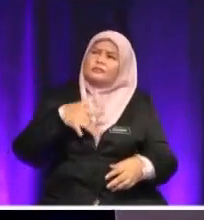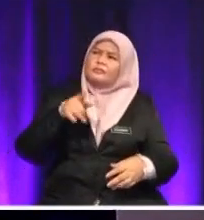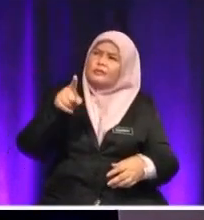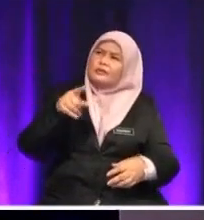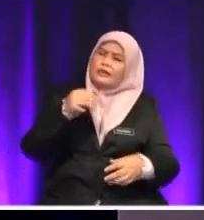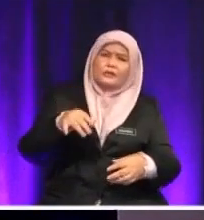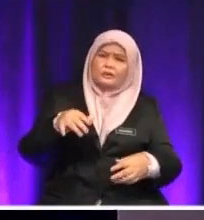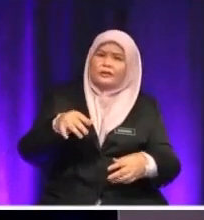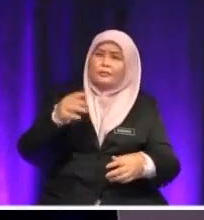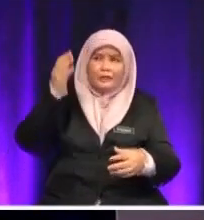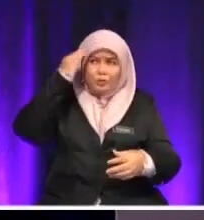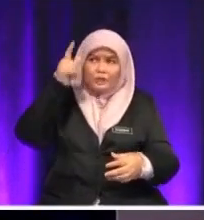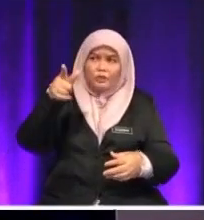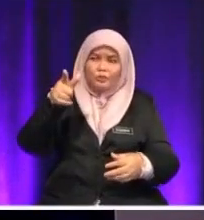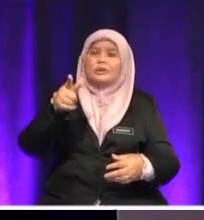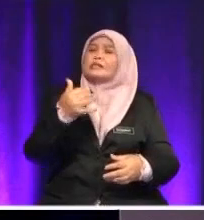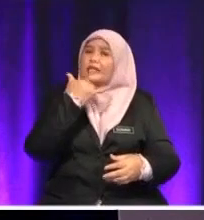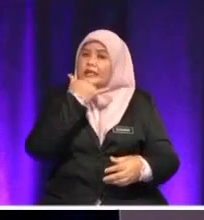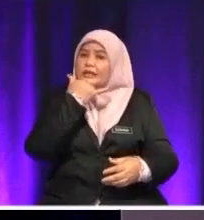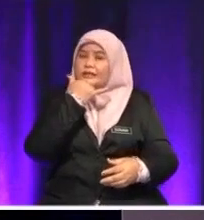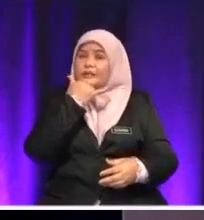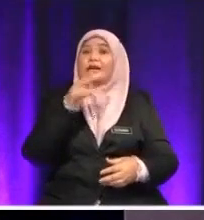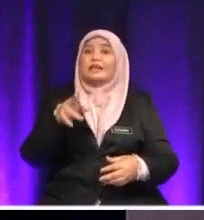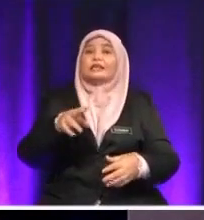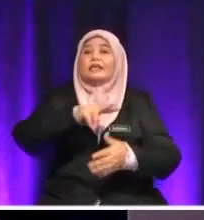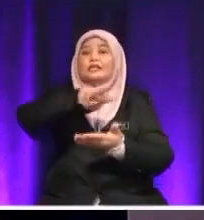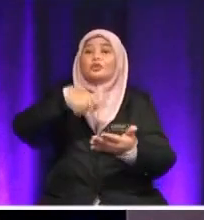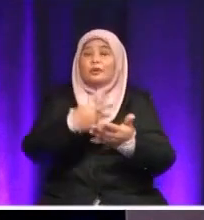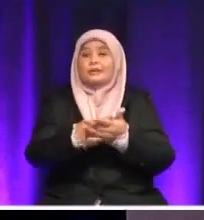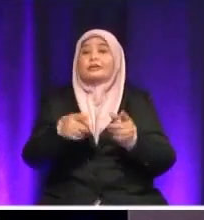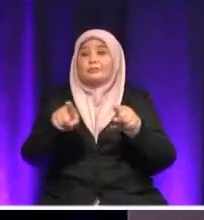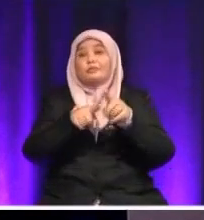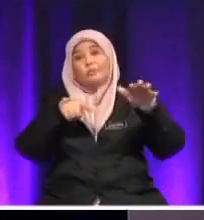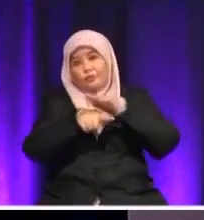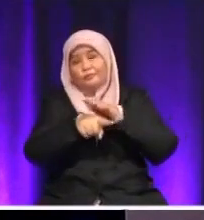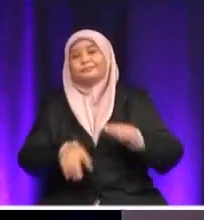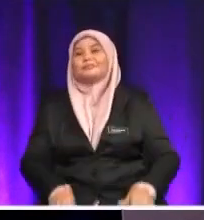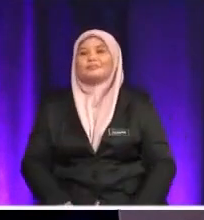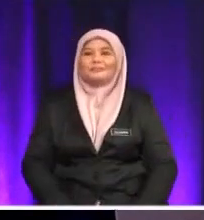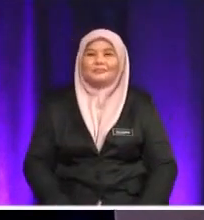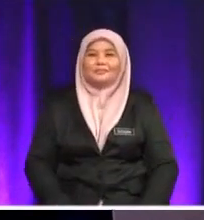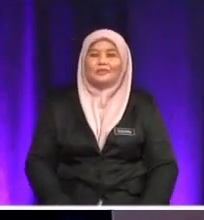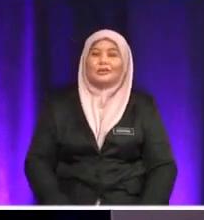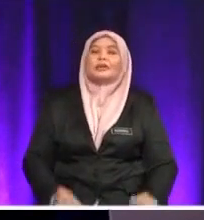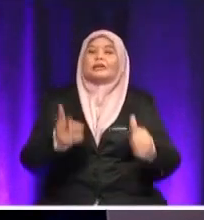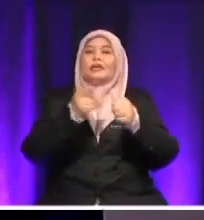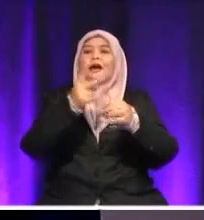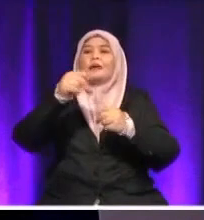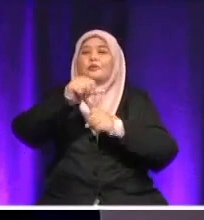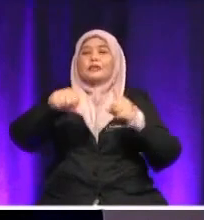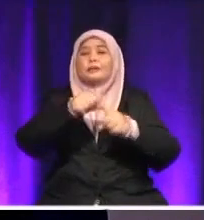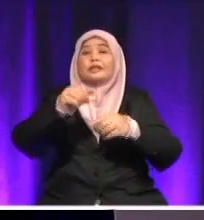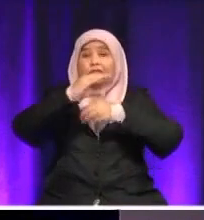bunuh. Tetapi hanya mahkamah saja yang tentukan sama ada betul atau tidak bersalahnya dia. Yeah. Dan yang kedua, apabila